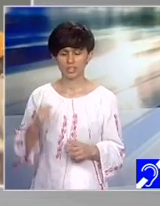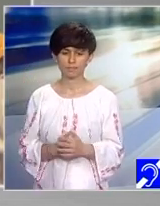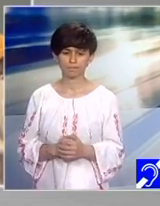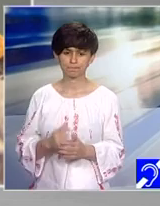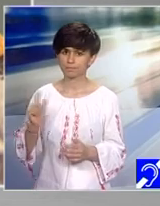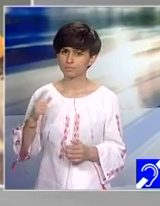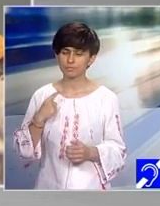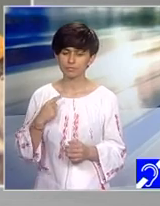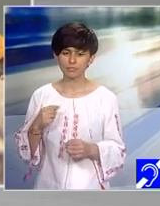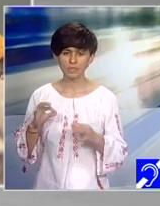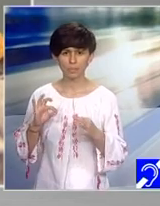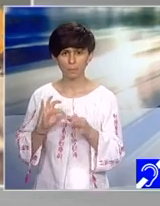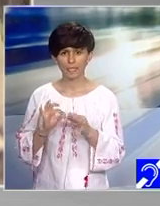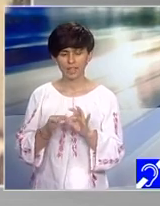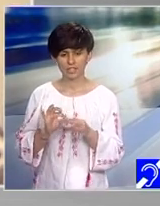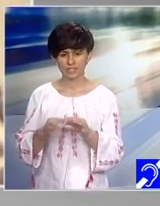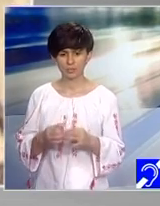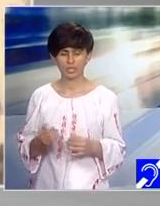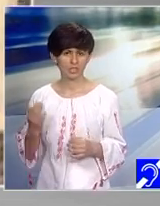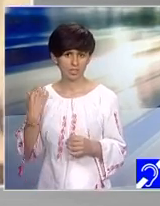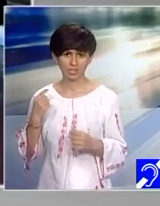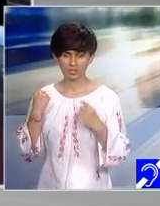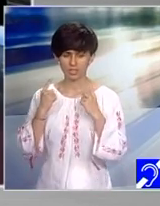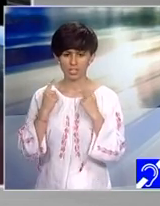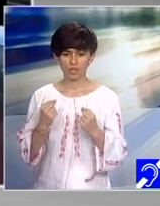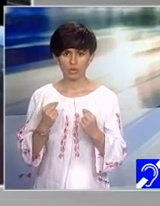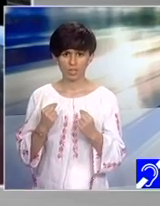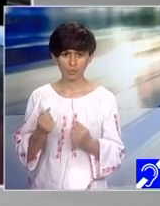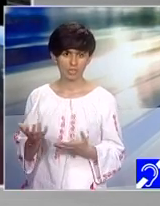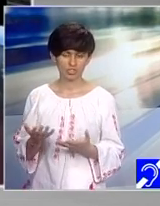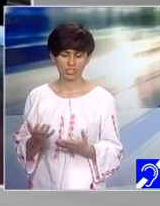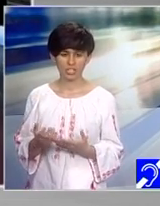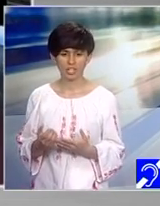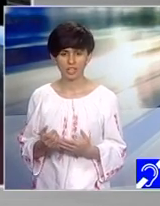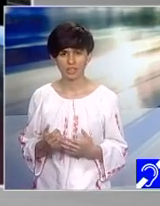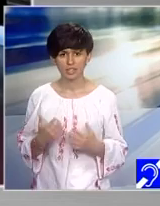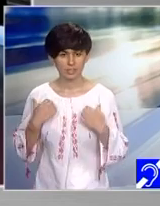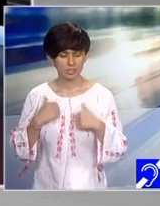zonă în care s-a folosit termenul. Mai mult decât asta,